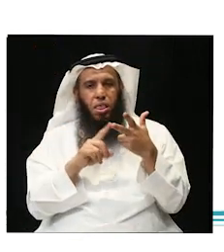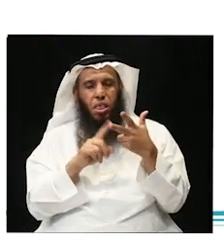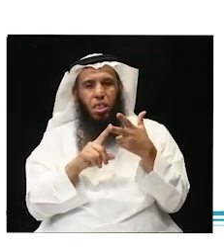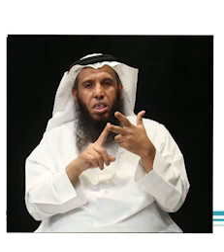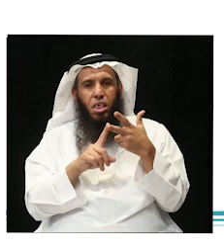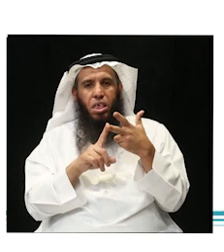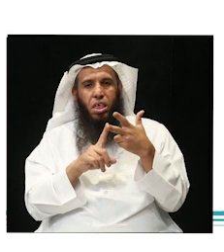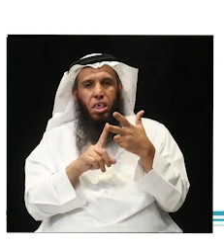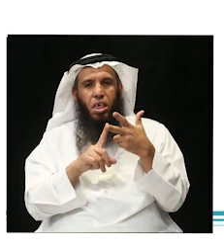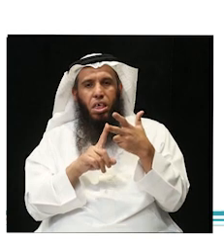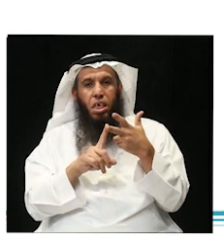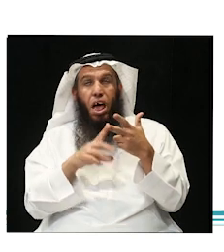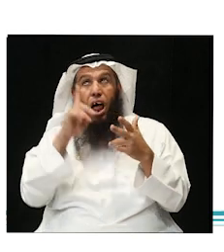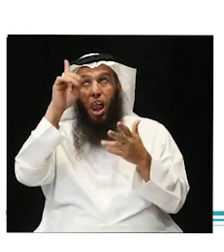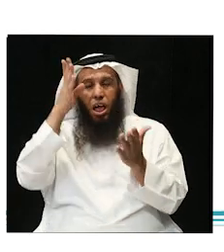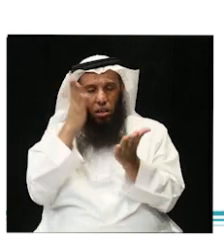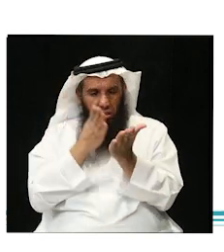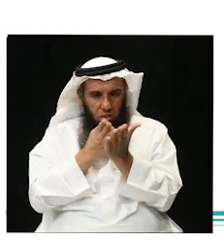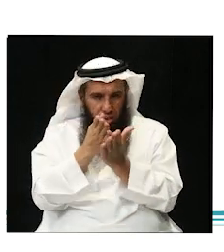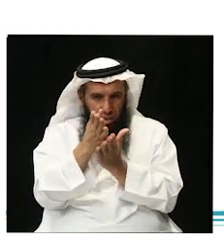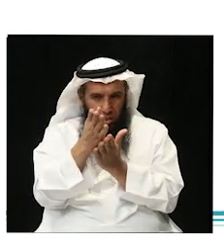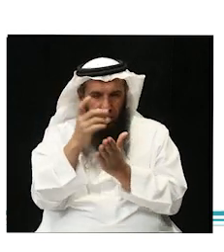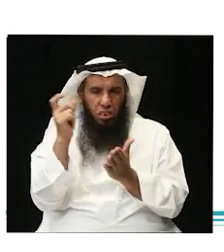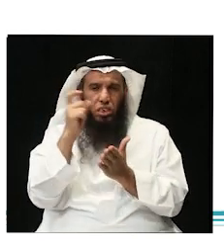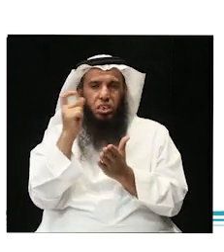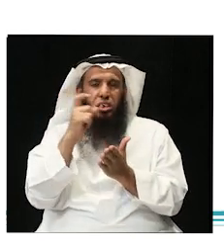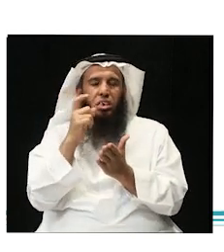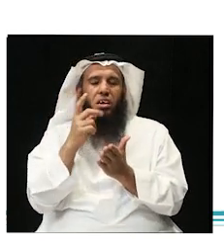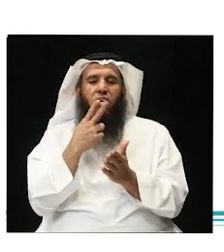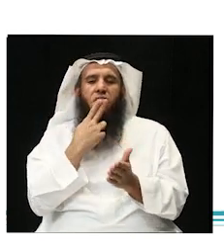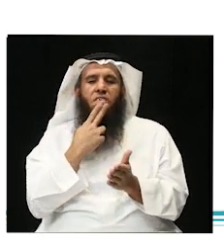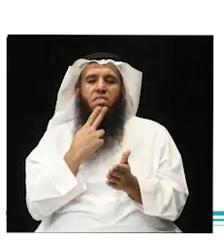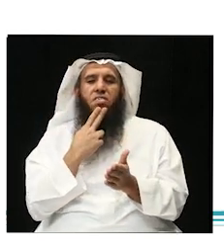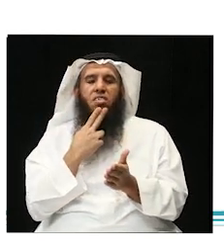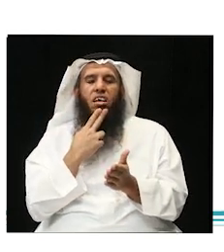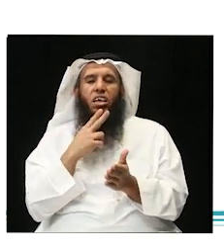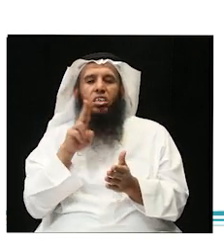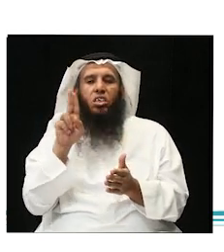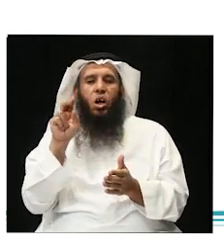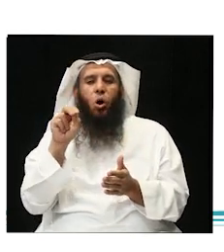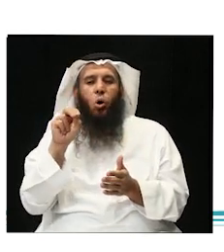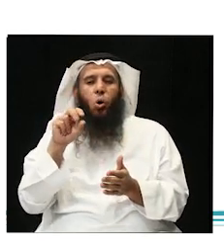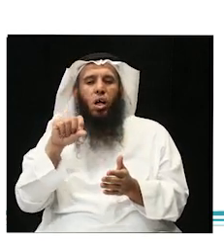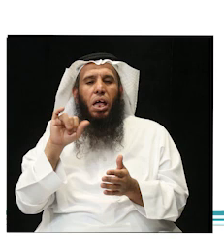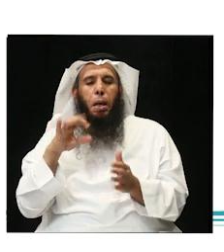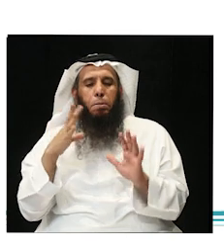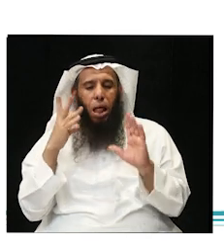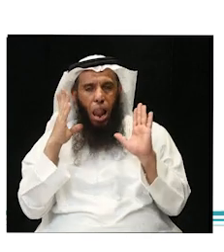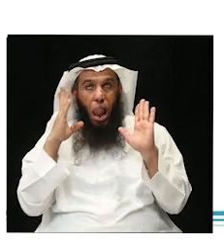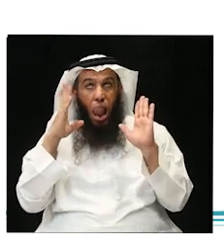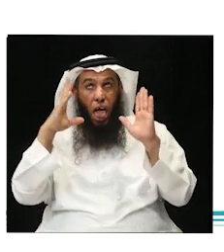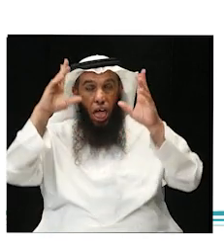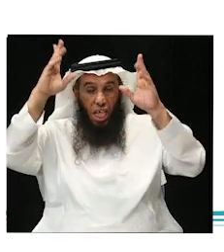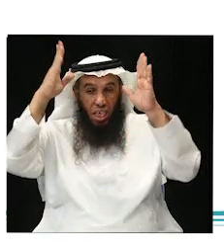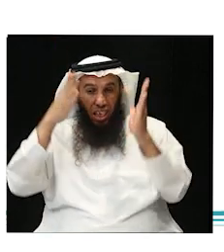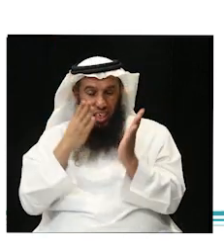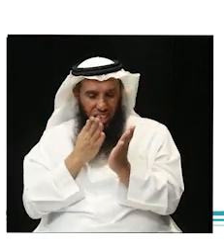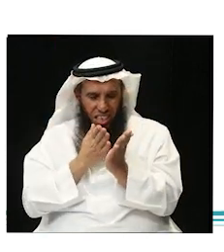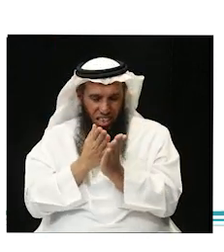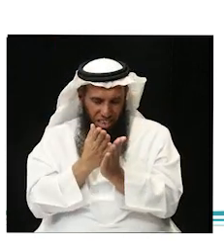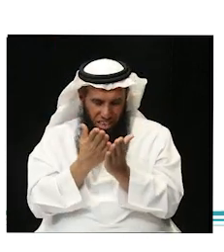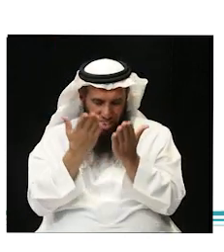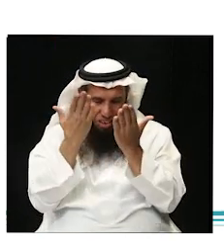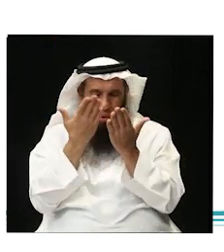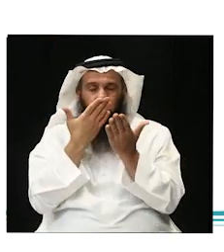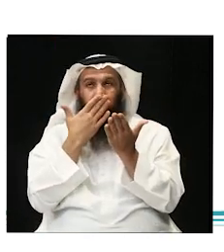الإيمان، وجعلنا موحدين له عابدين له سبحانه وتعالى. إذن لماذا المسلم يحب ربه؟ لهذه الأسباب: حبه